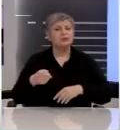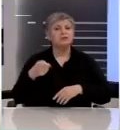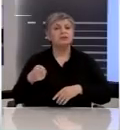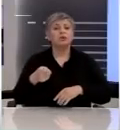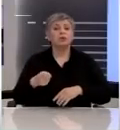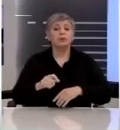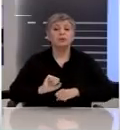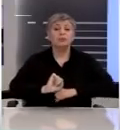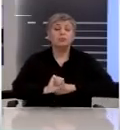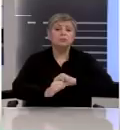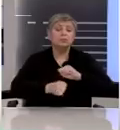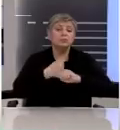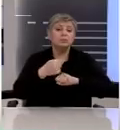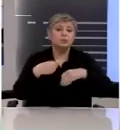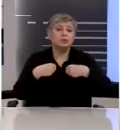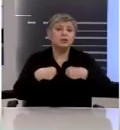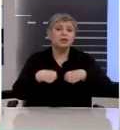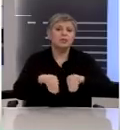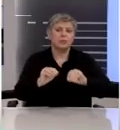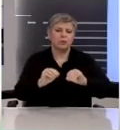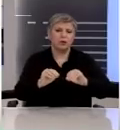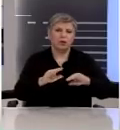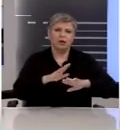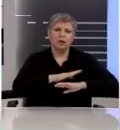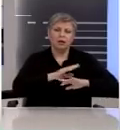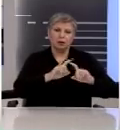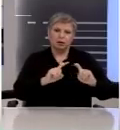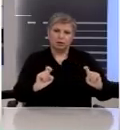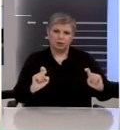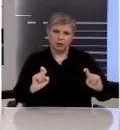να πουλήσει στρατιωτικό υλικό το οποίο δεν είχε